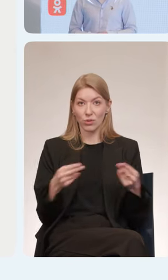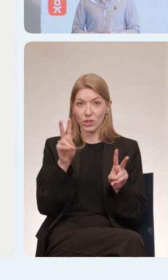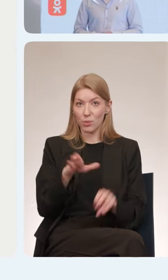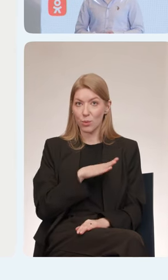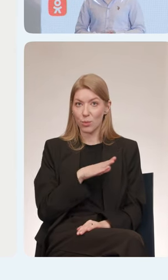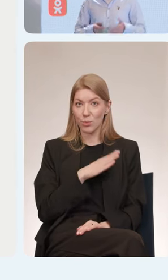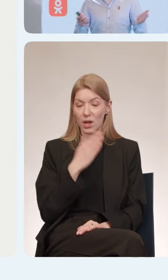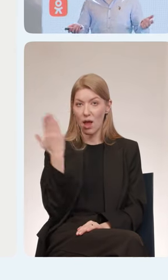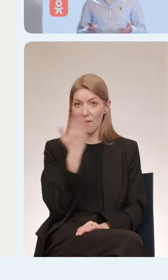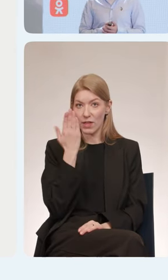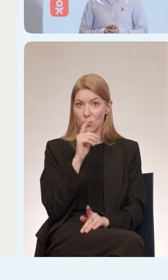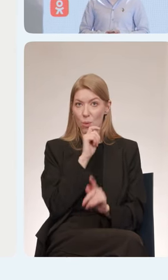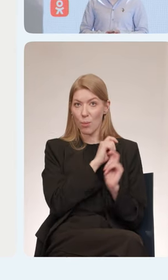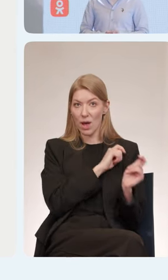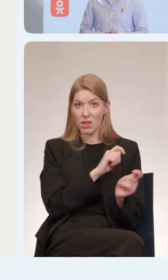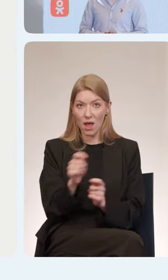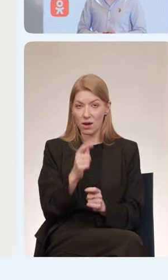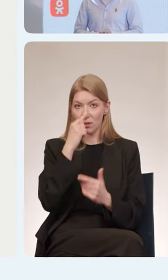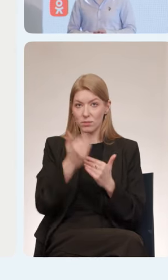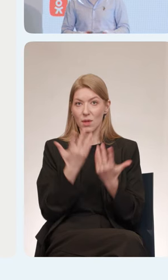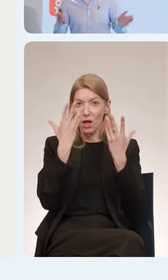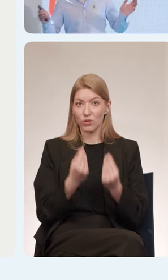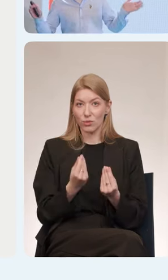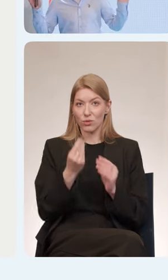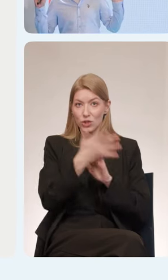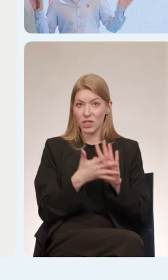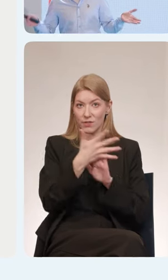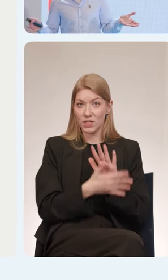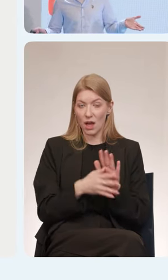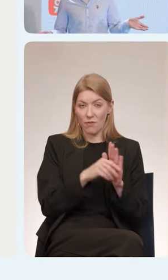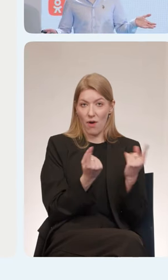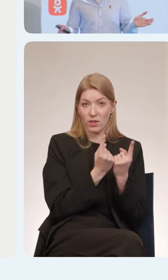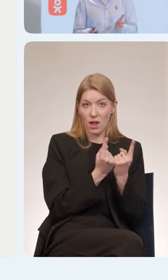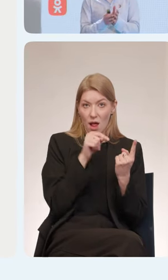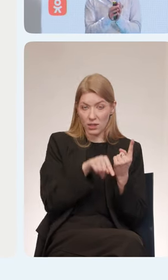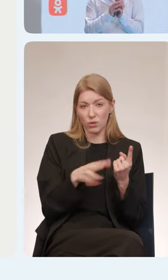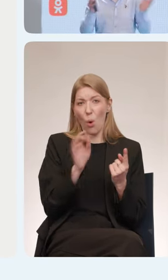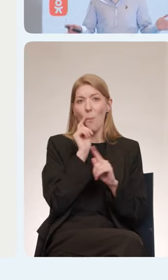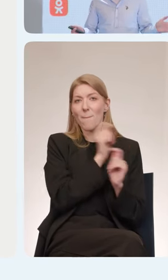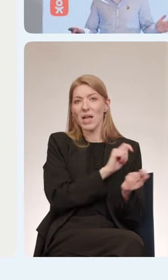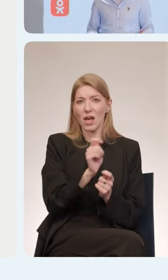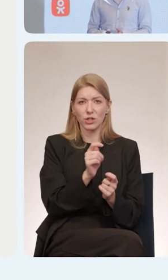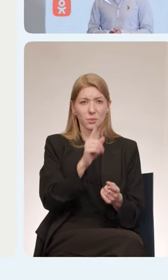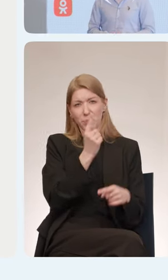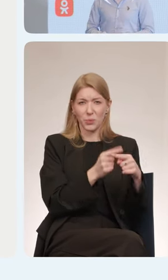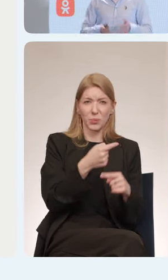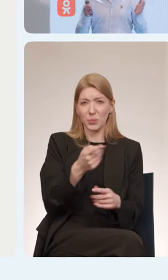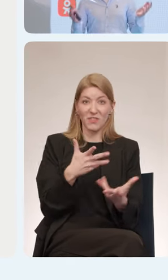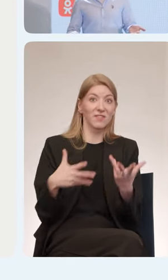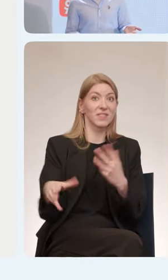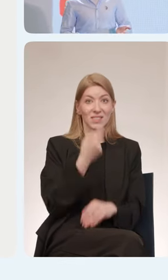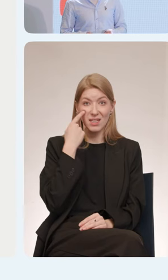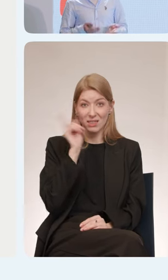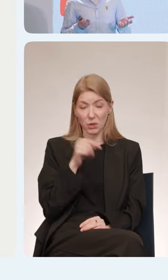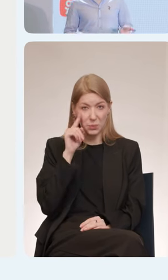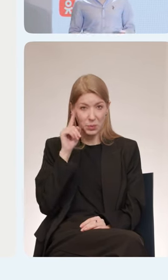выходили видеоподарки ко дню жестового языка в Одноклассниках. Ну, наверное, про подарочки в Одноклассниках знают плюс-минус все. Вот. Но у